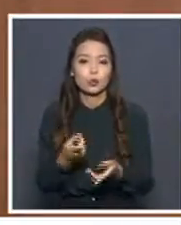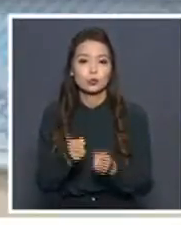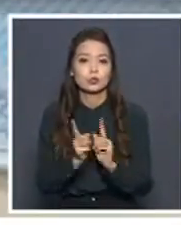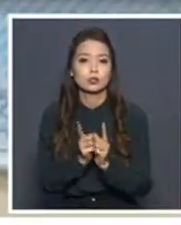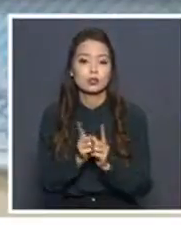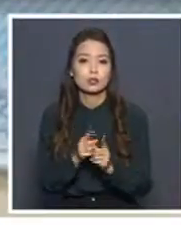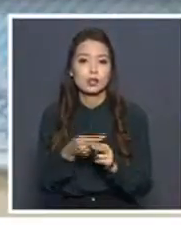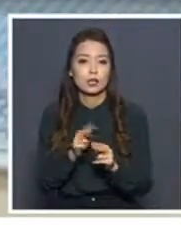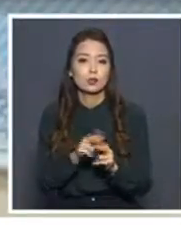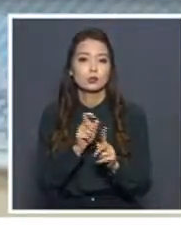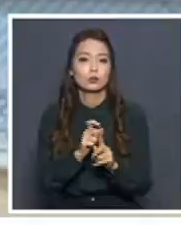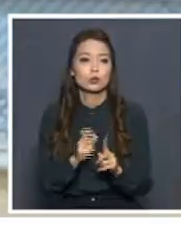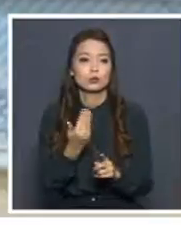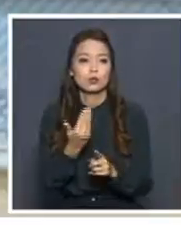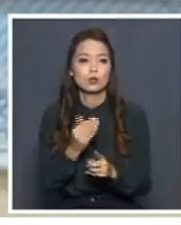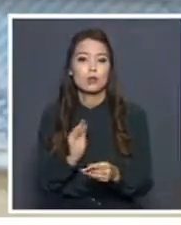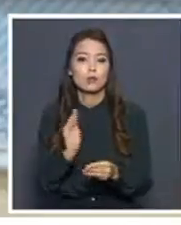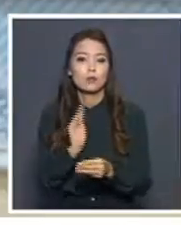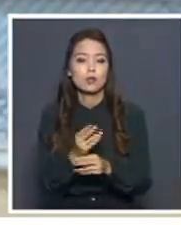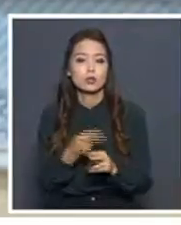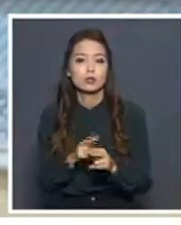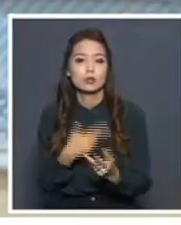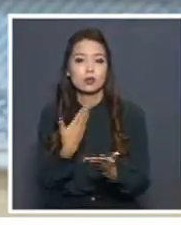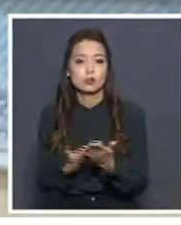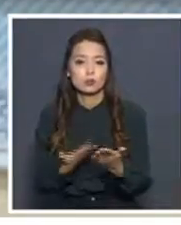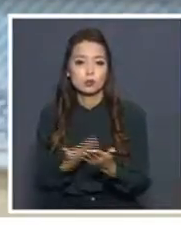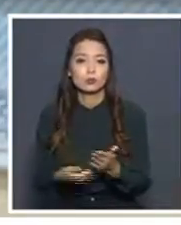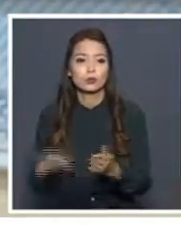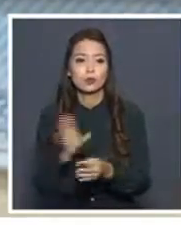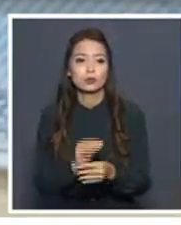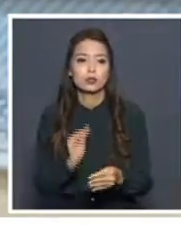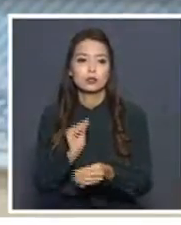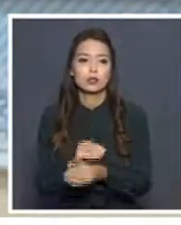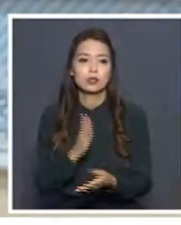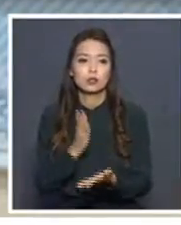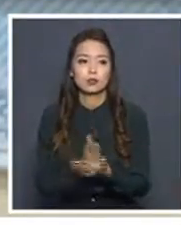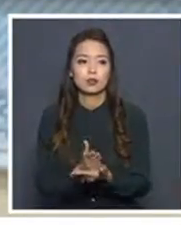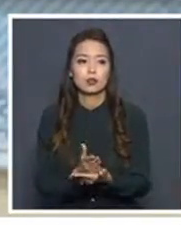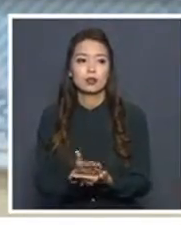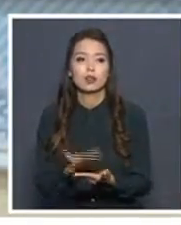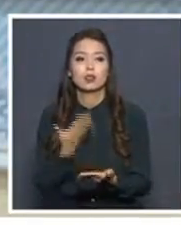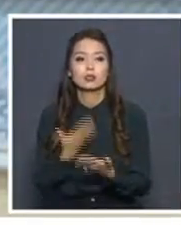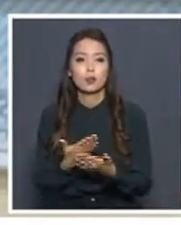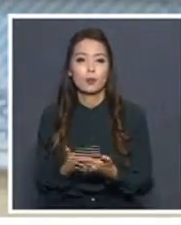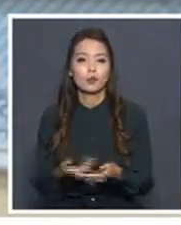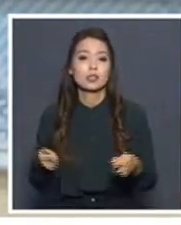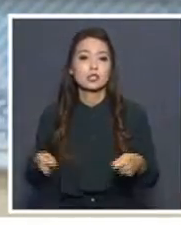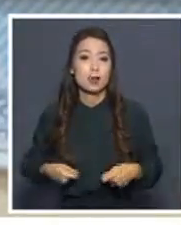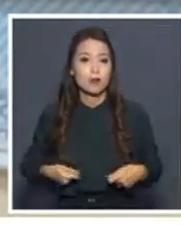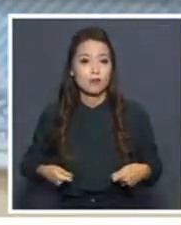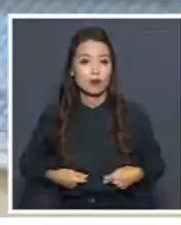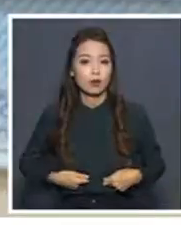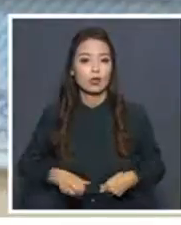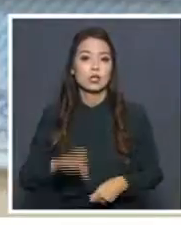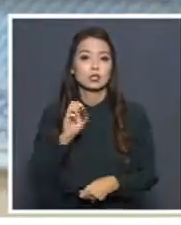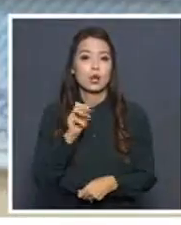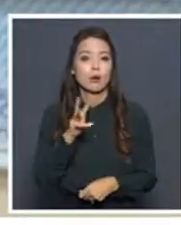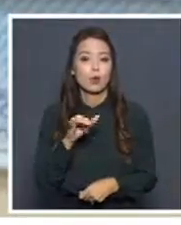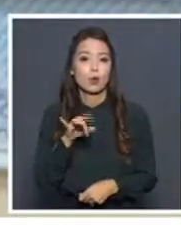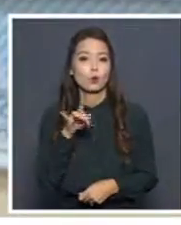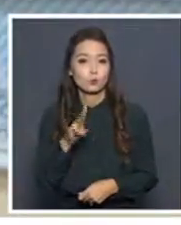кіріп жатыр. Сөздерді сындырып қабылдау негізі тілдердің тәжірибесінде бар. Мысалға самовар деген сөз,